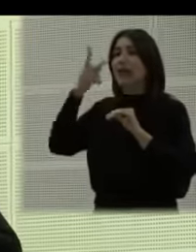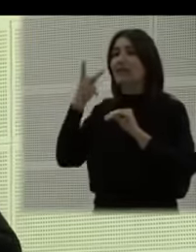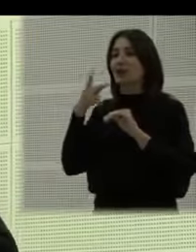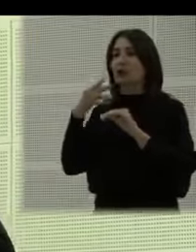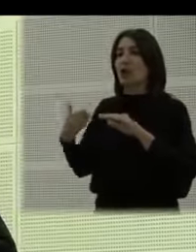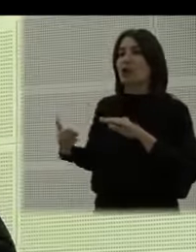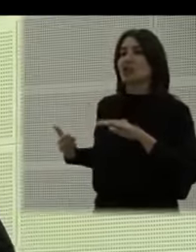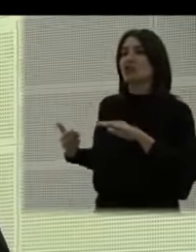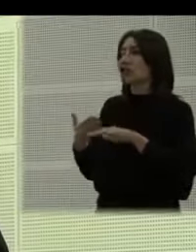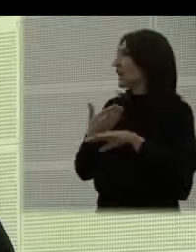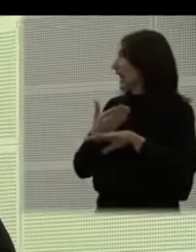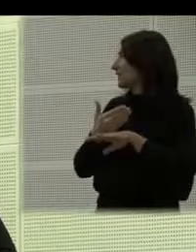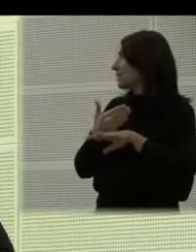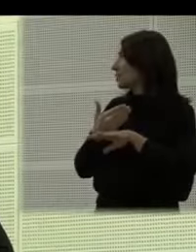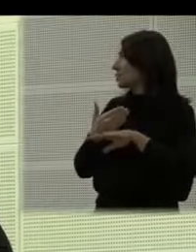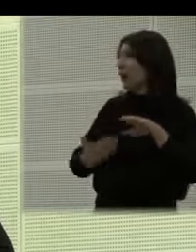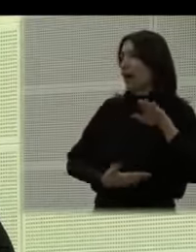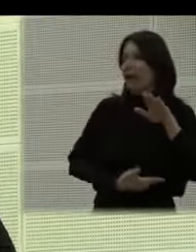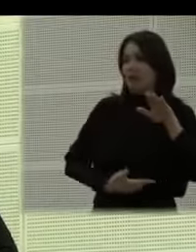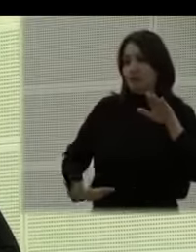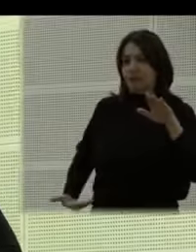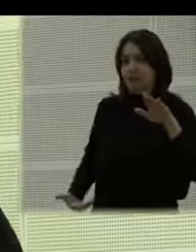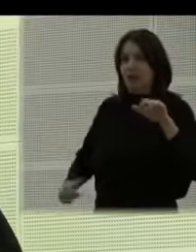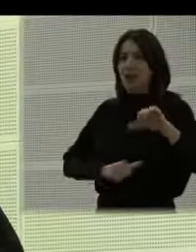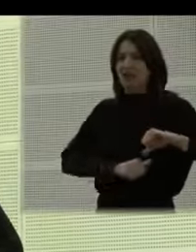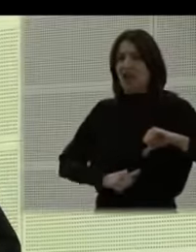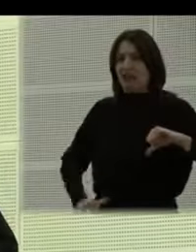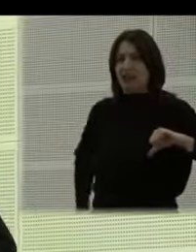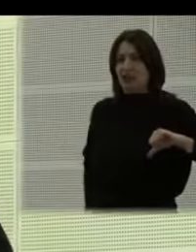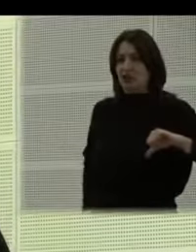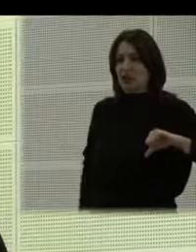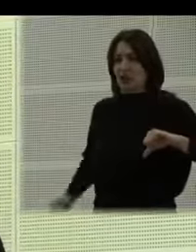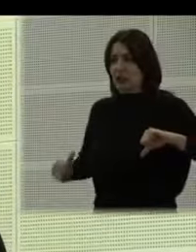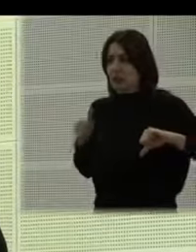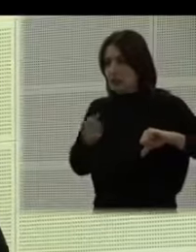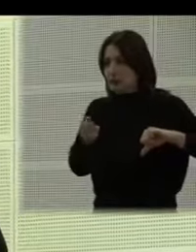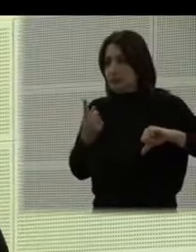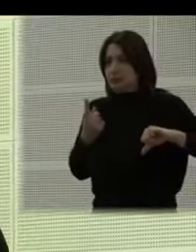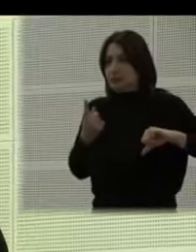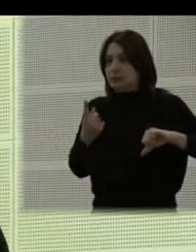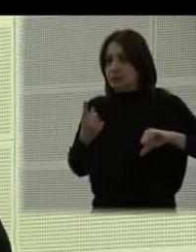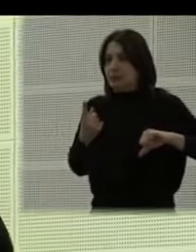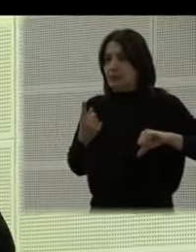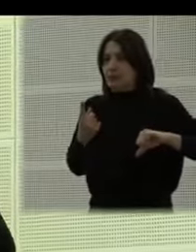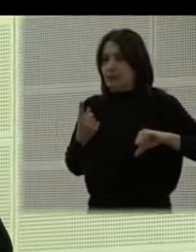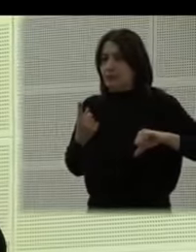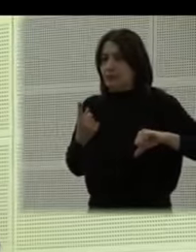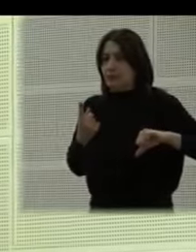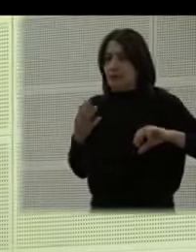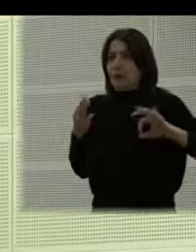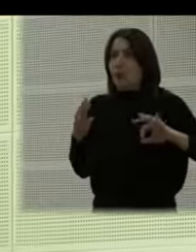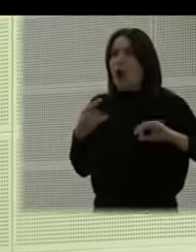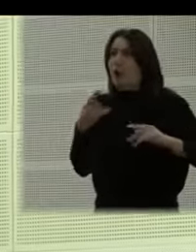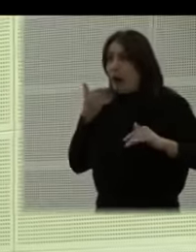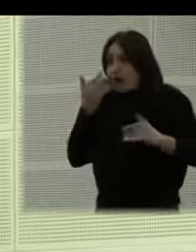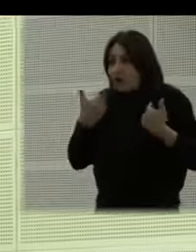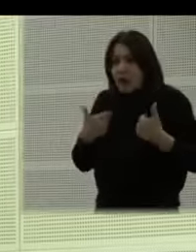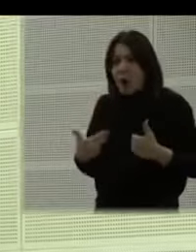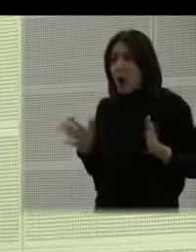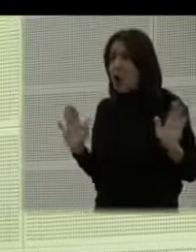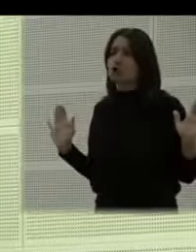aveva, che partiva da qui a qui. Perché io non mi vergogno, cioè io mi faccio la donna e non mi vergogno di questo